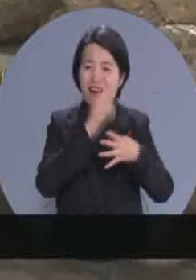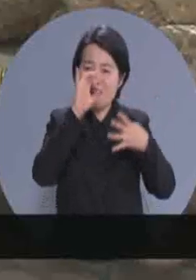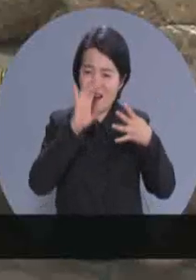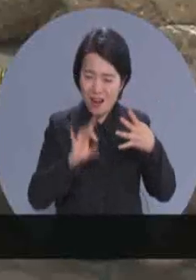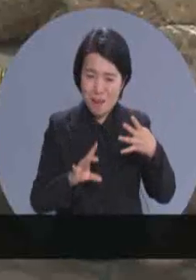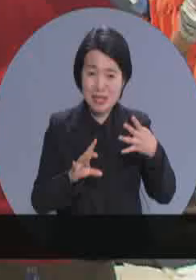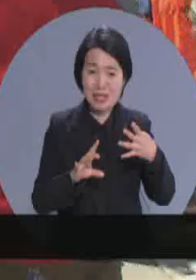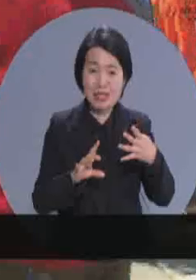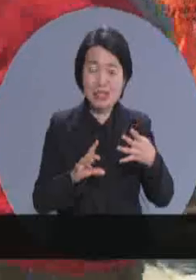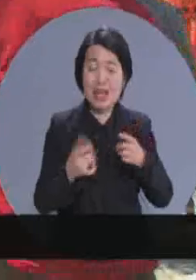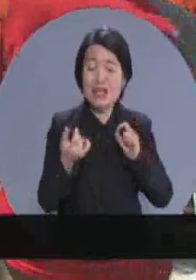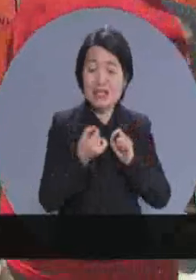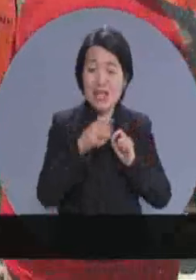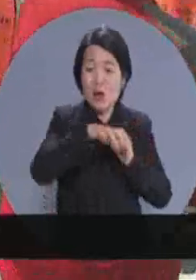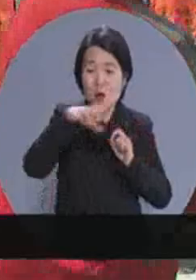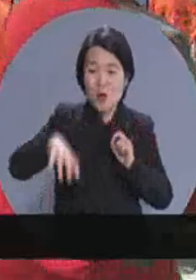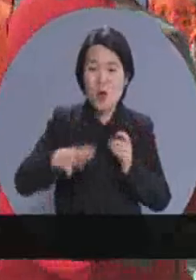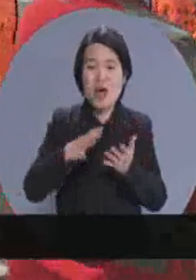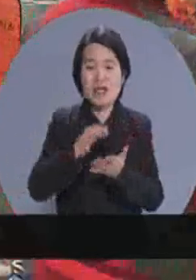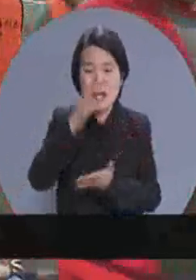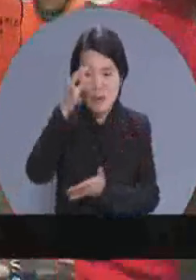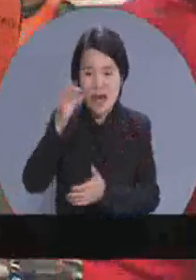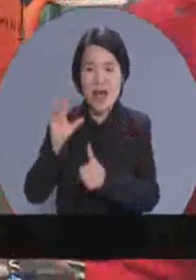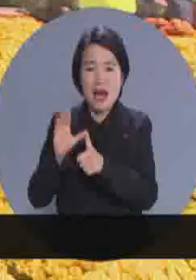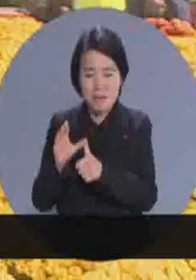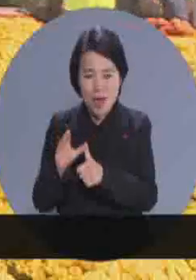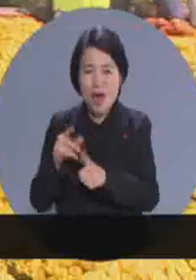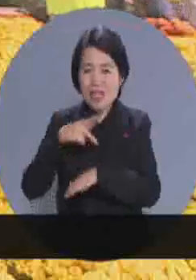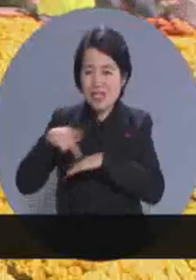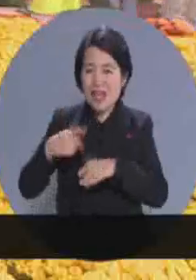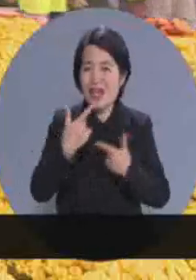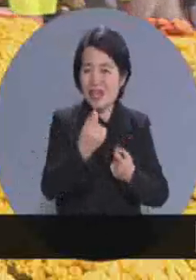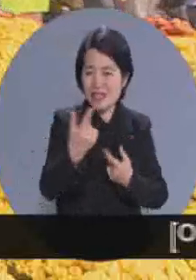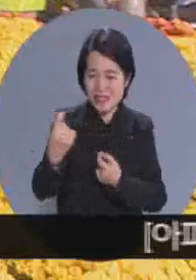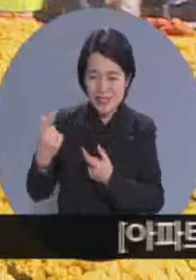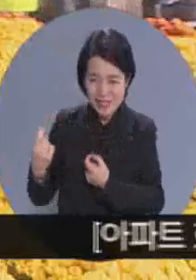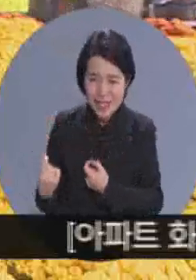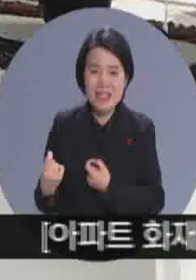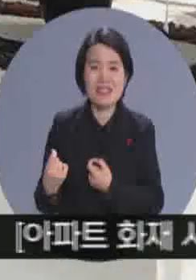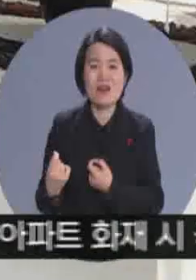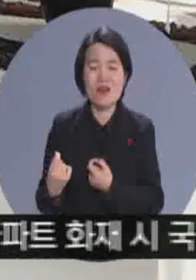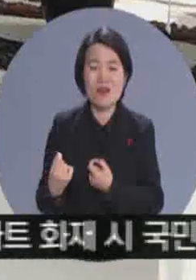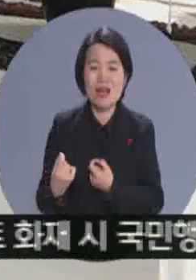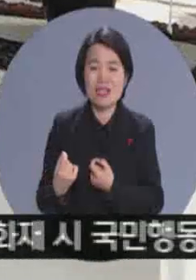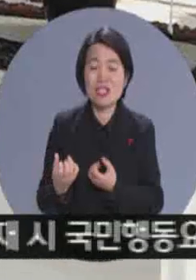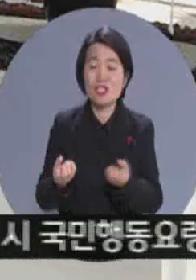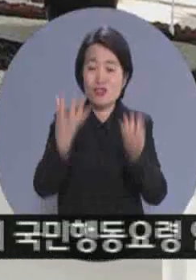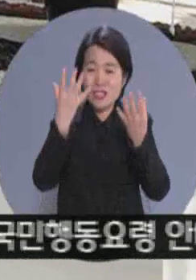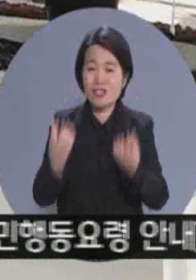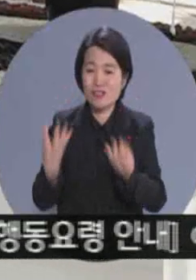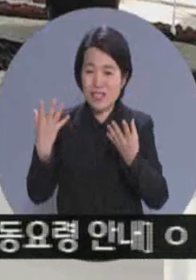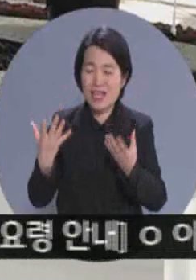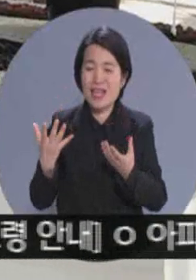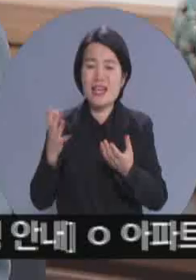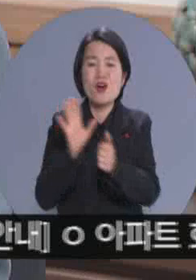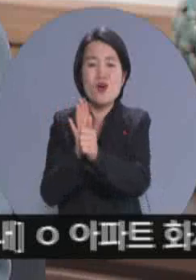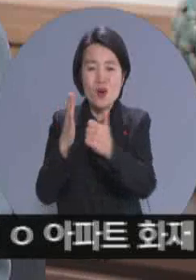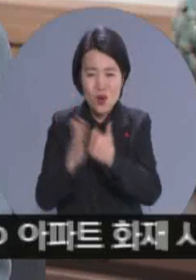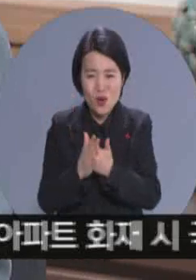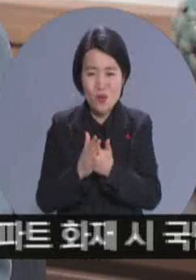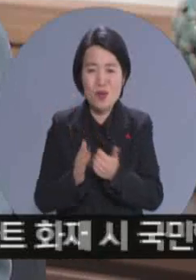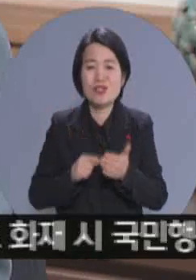한평 신안군과 업무 협약을 맺고 대나무 축제 국향대전 난초 축제와의 협업을 추진하기로 했습니다